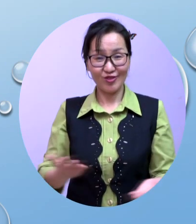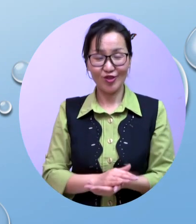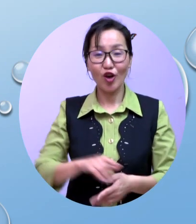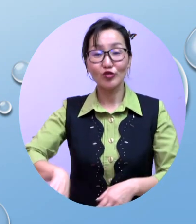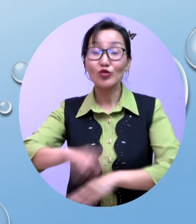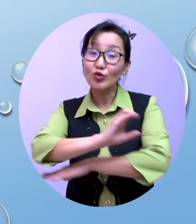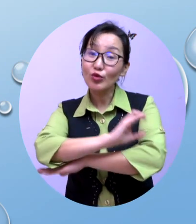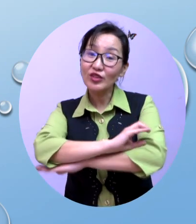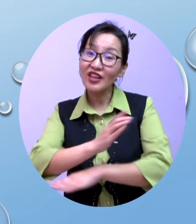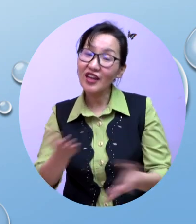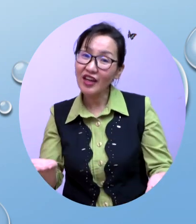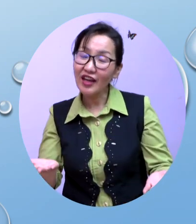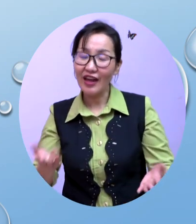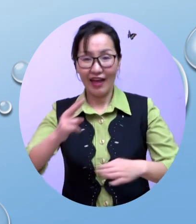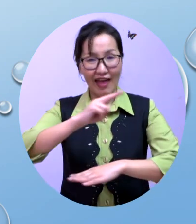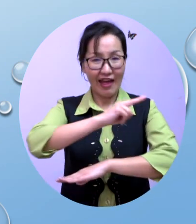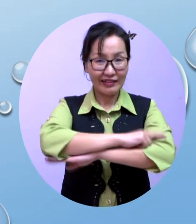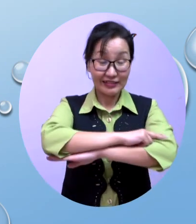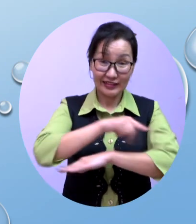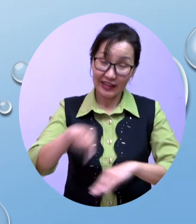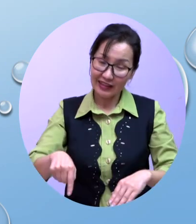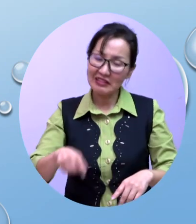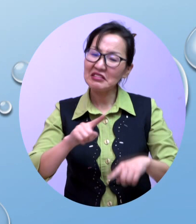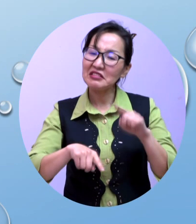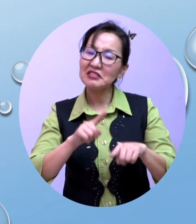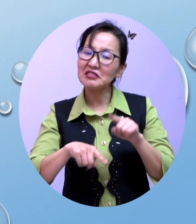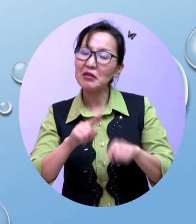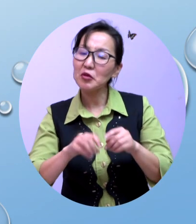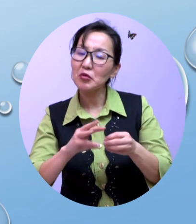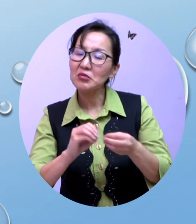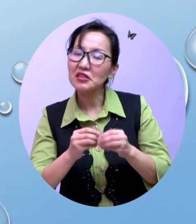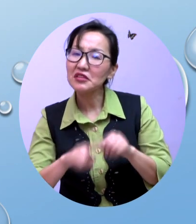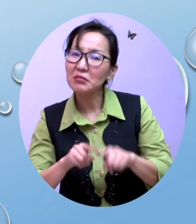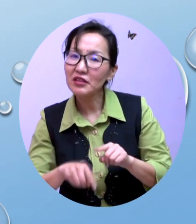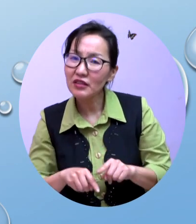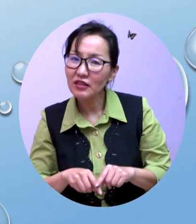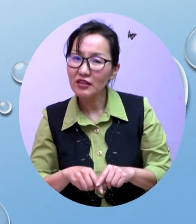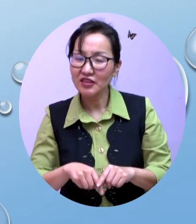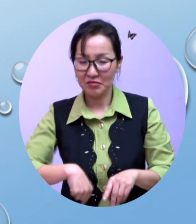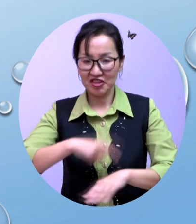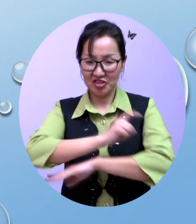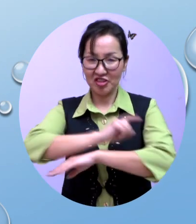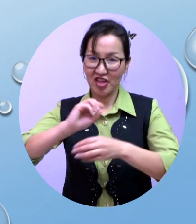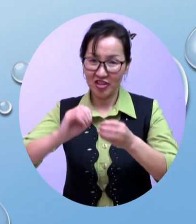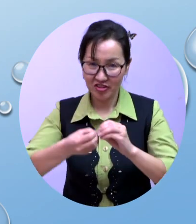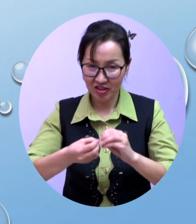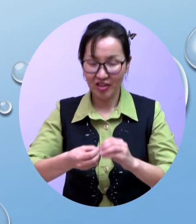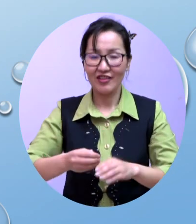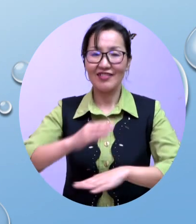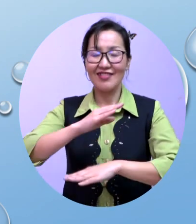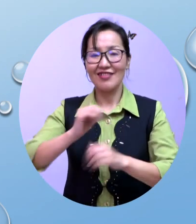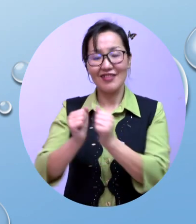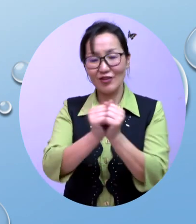дээрээ болон ангидаа та нар ямар үйл хийдэг вэ? Бид хичээлээ хийдэг,